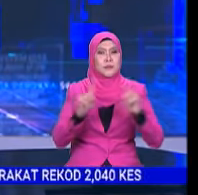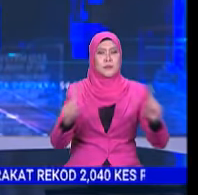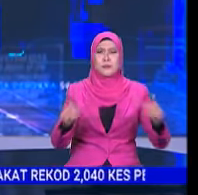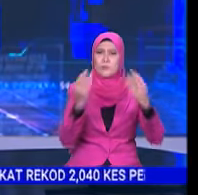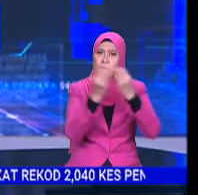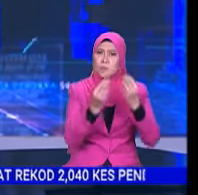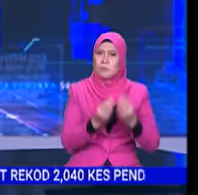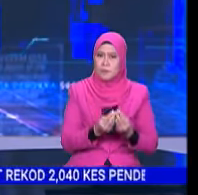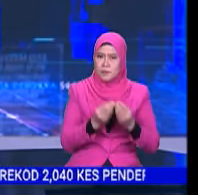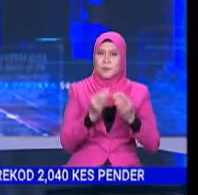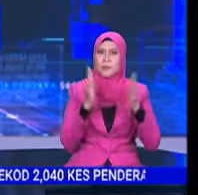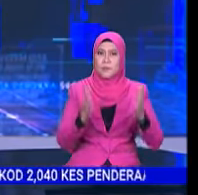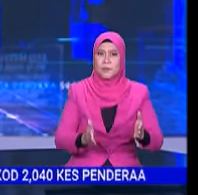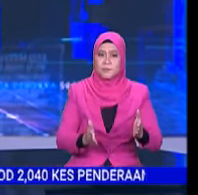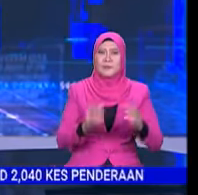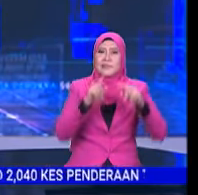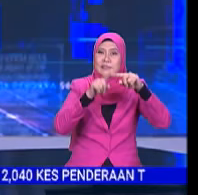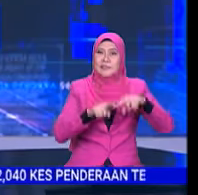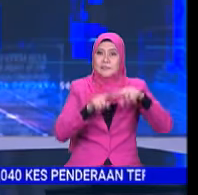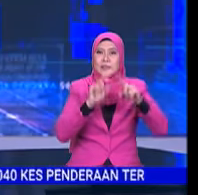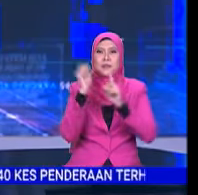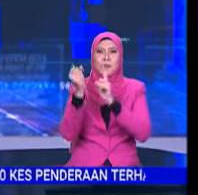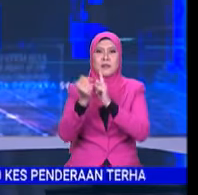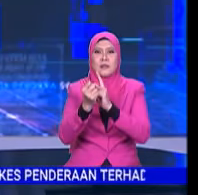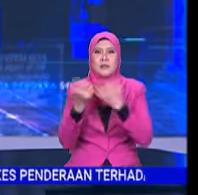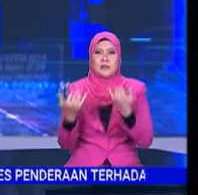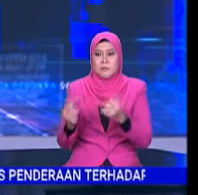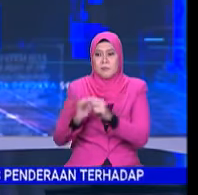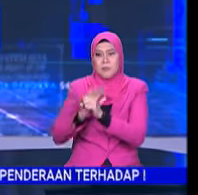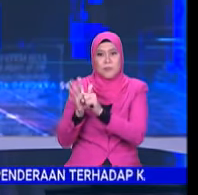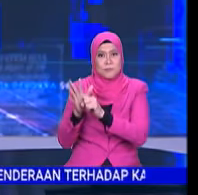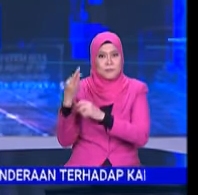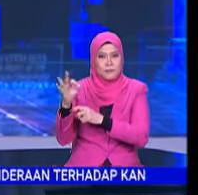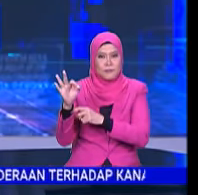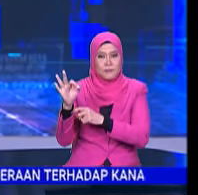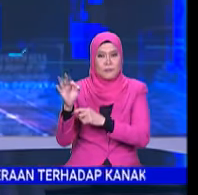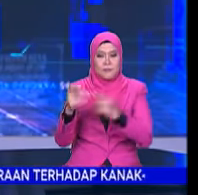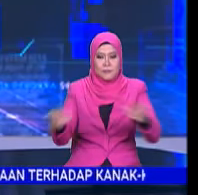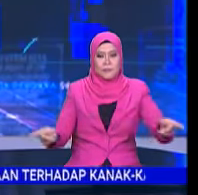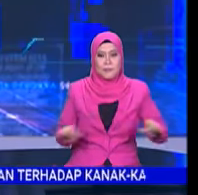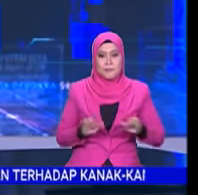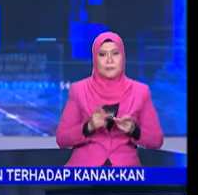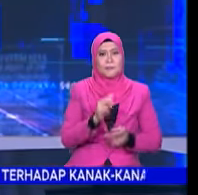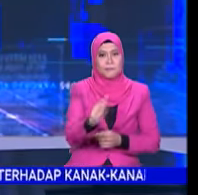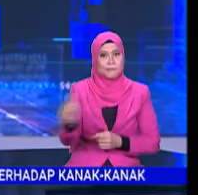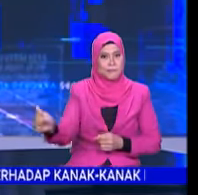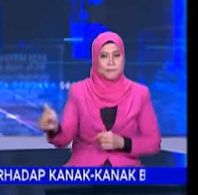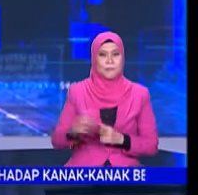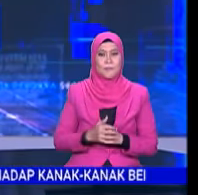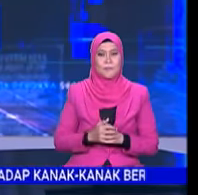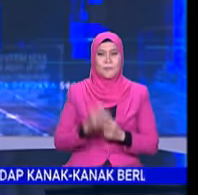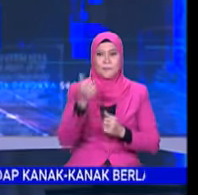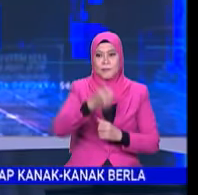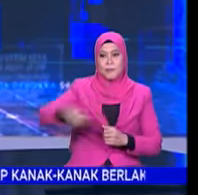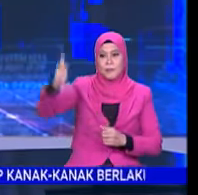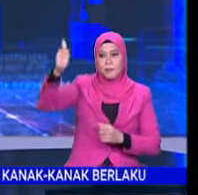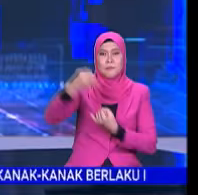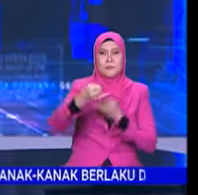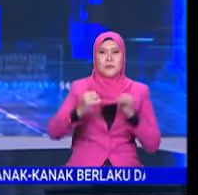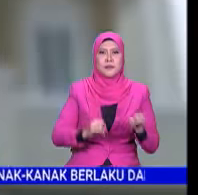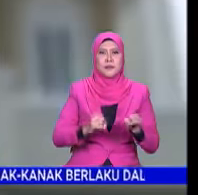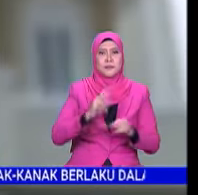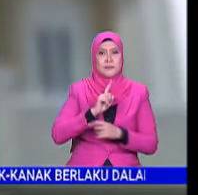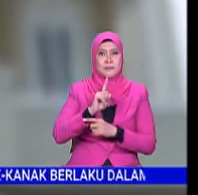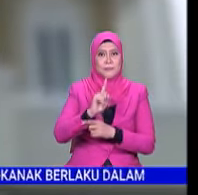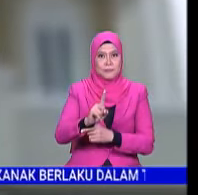bilangan jemaah tersebut tertakluk kepada situasi semasa COVID-19 di kawasan masing-masing. Pengarah Jabatan Hal Ehwal